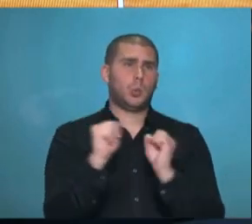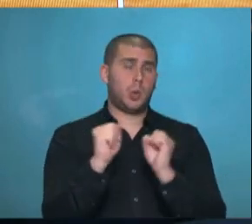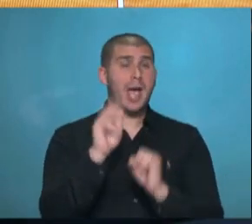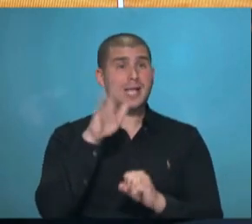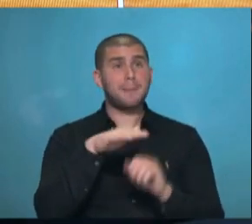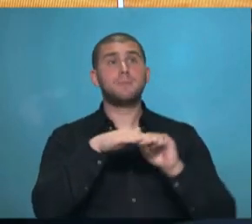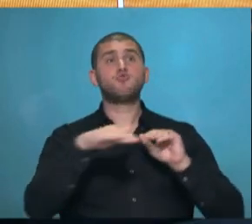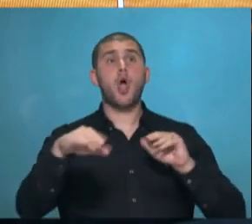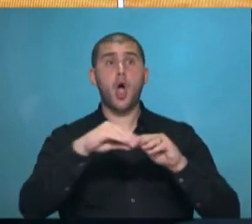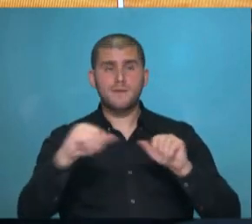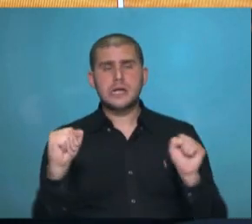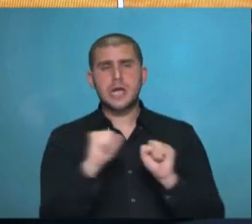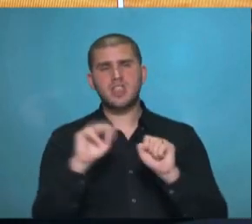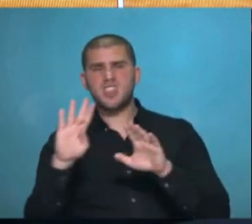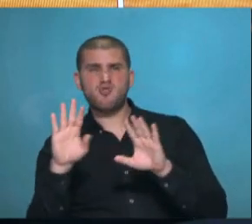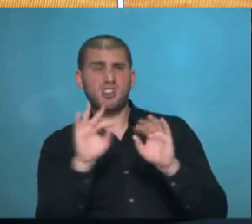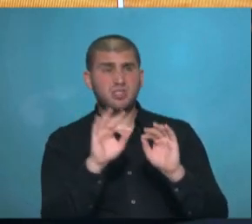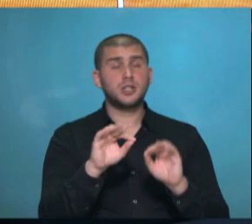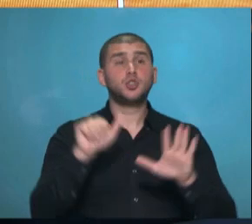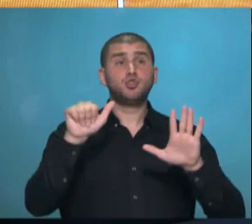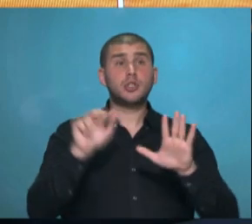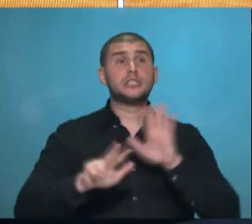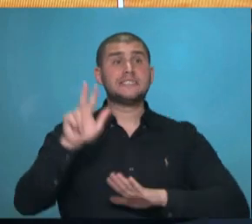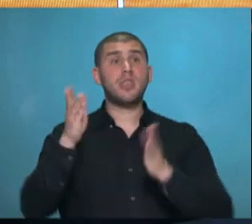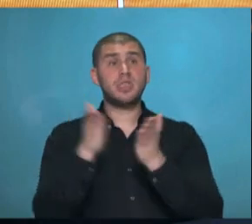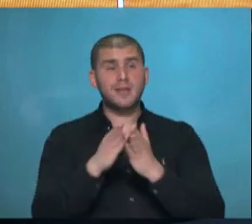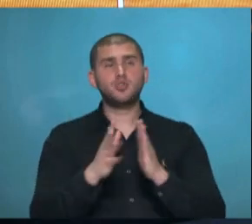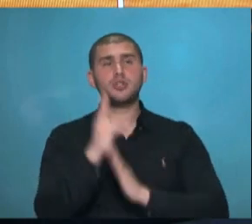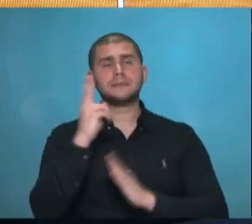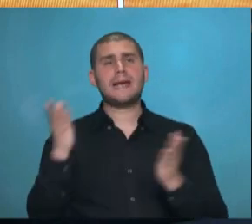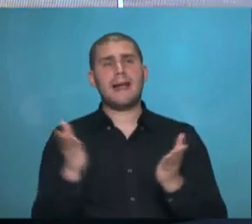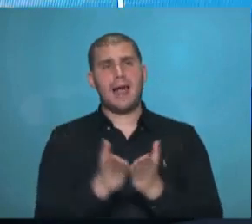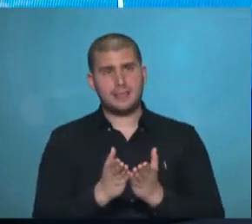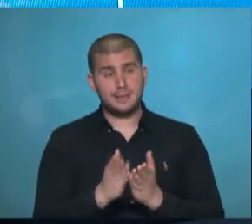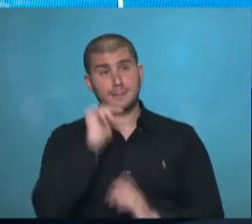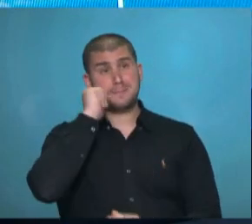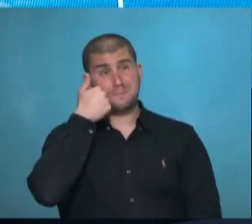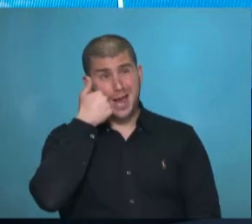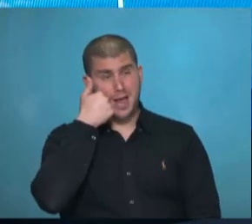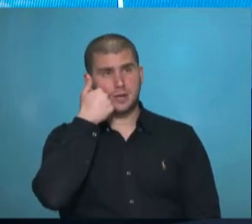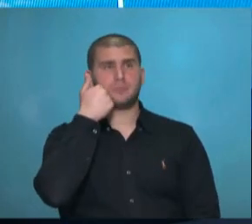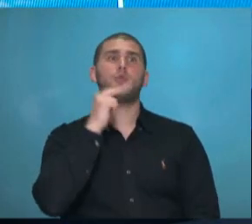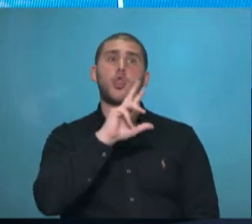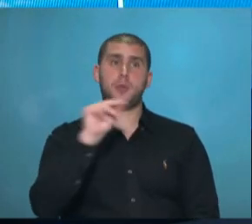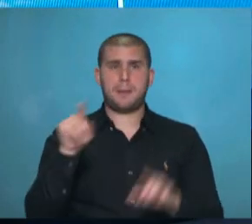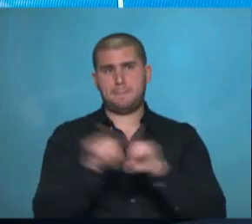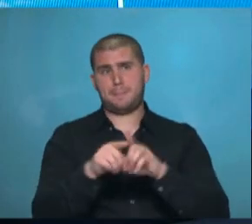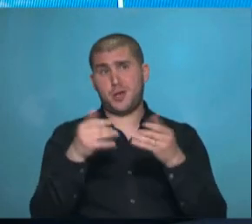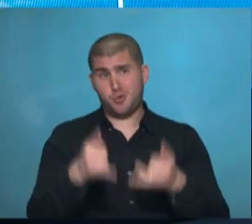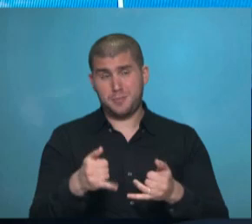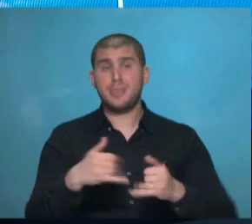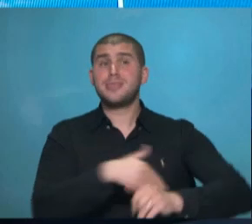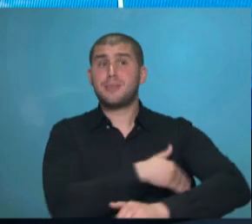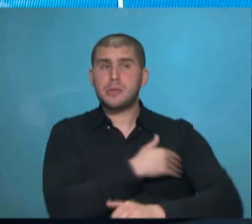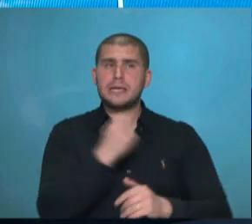מישור החוף קר, 9-10, 6 בצפון הנגב, 12 מעלות באילת. מחר, דומה למה שהיה לנו היום, טמפרטורות כמעט